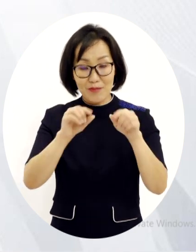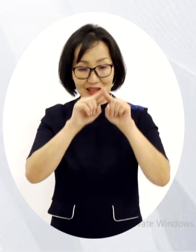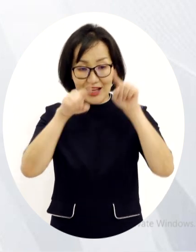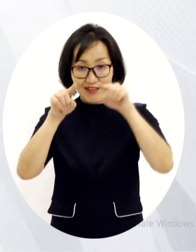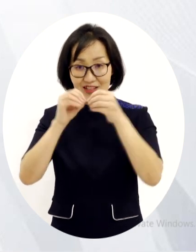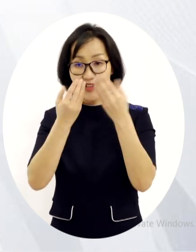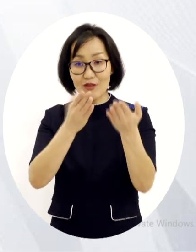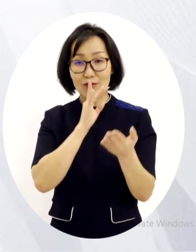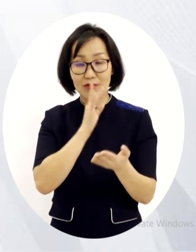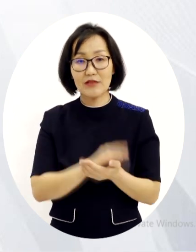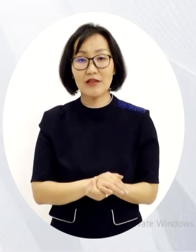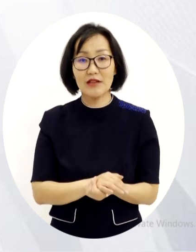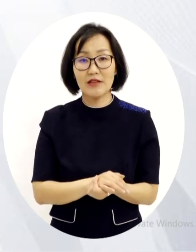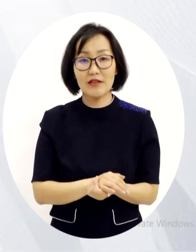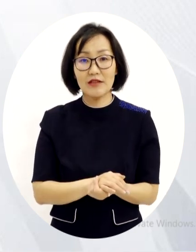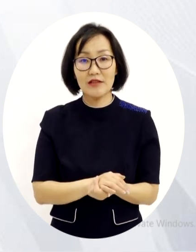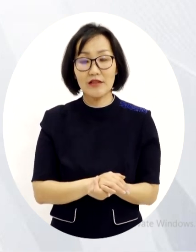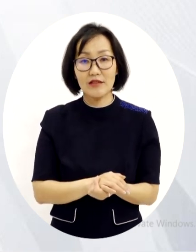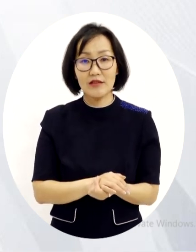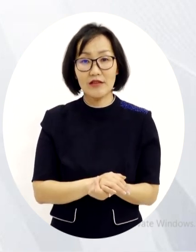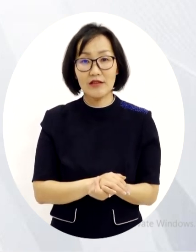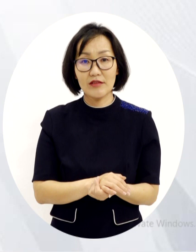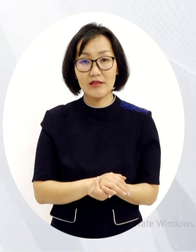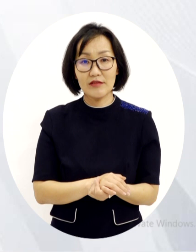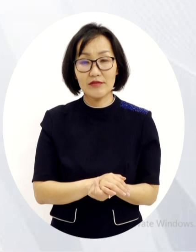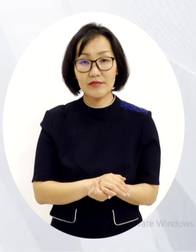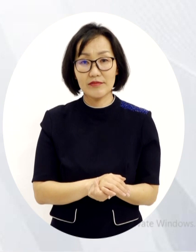бүгдээрээ график байгуулахын өмнө уншъя.